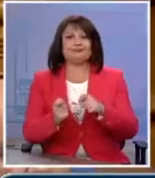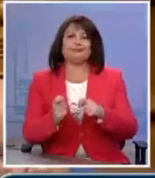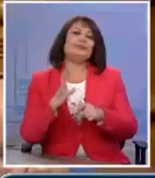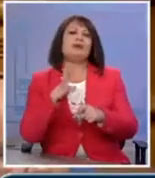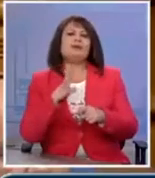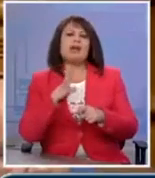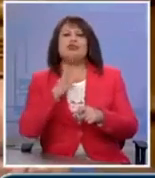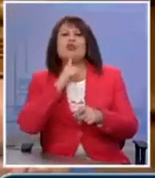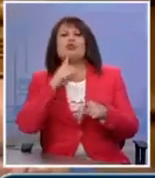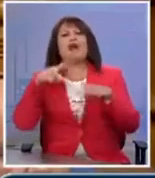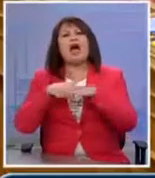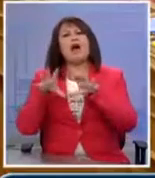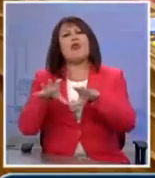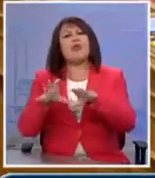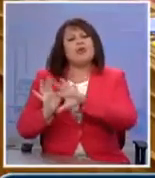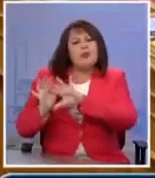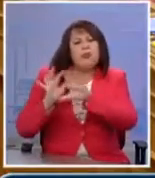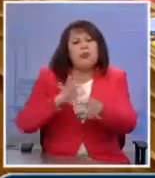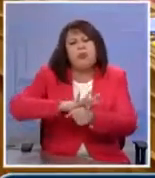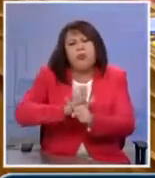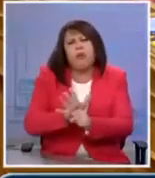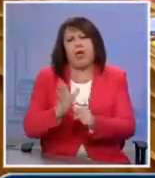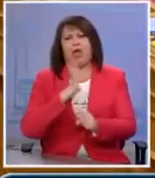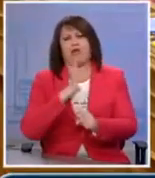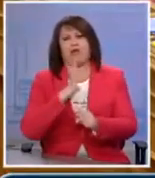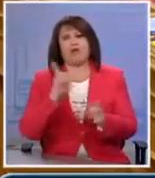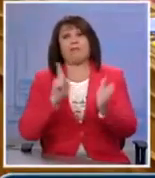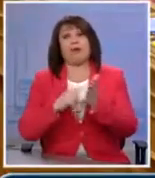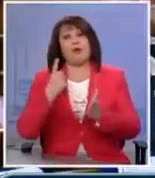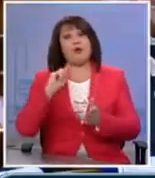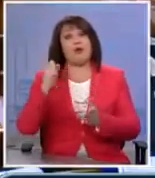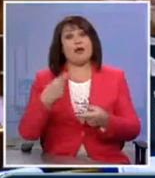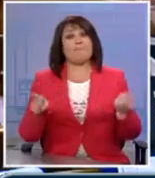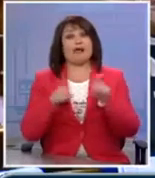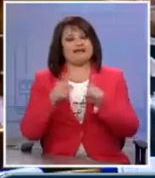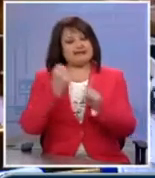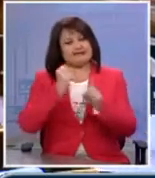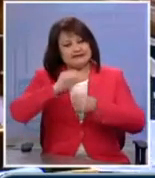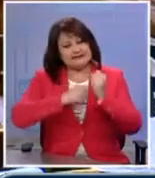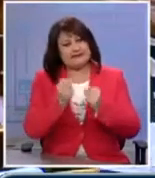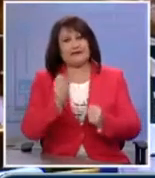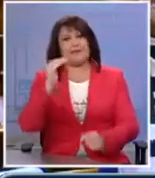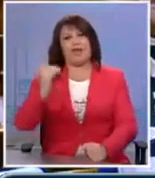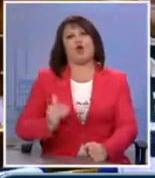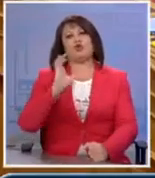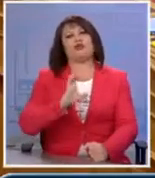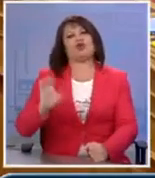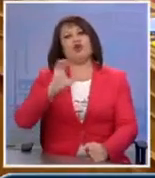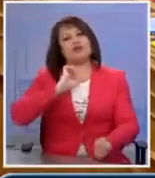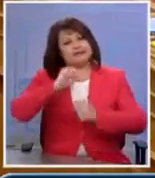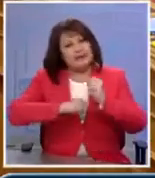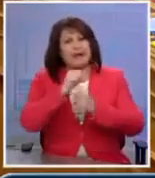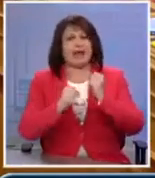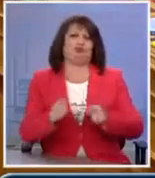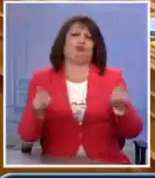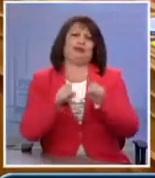αποθήκες ανθρώπινων ψυχών. Αυτή λοιπόν είναι μια διεκδίκηση που πρέπει από κοινού και με άλλες χώρες του Ευρωπαϊκού Νότου, στο ευρωπαϊκό